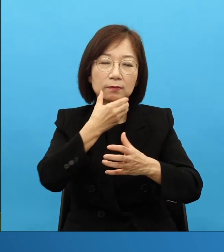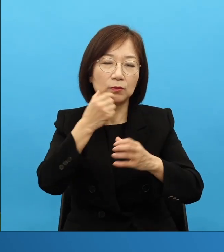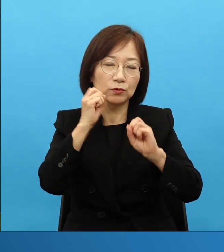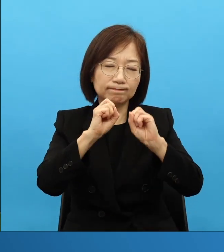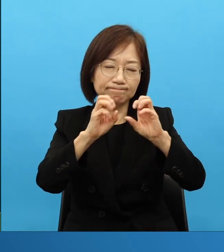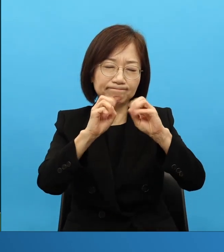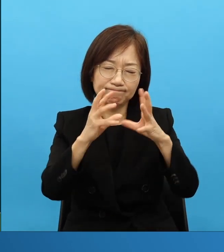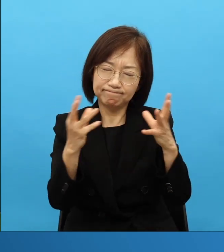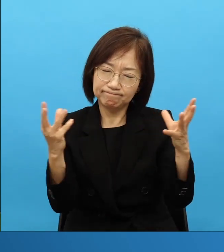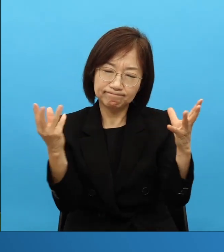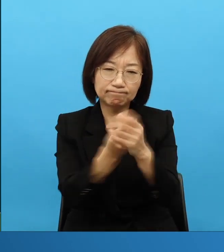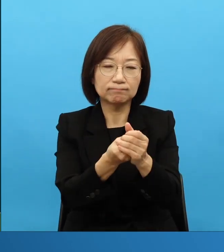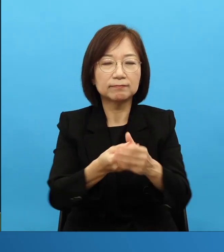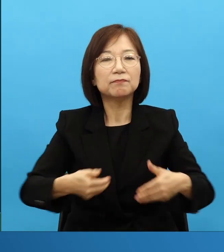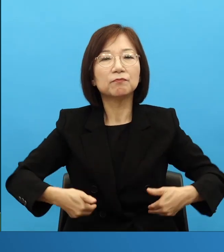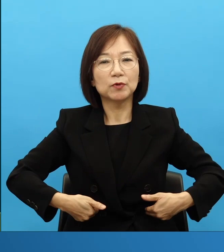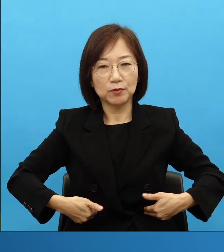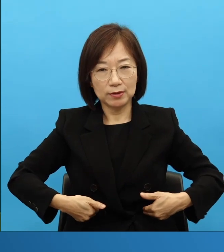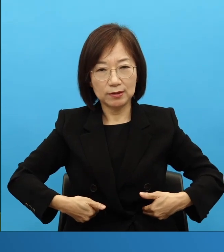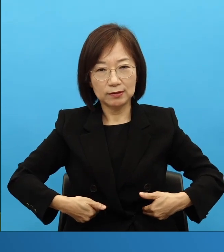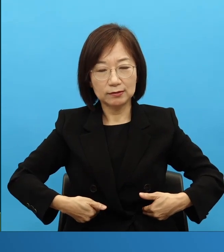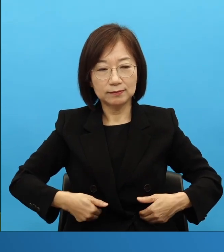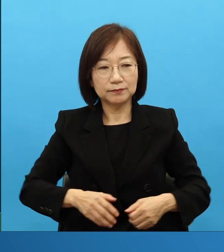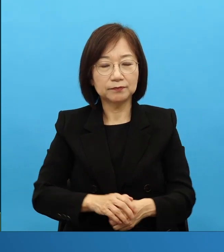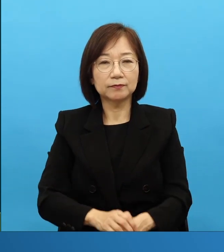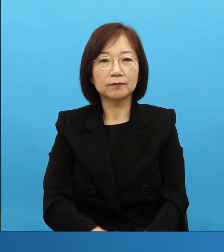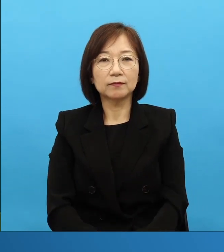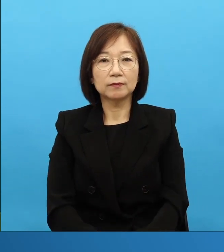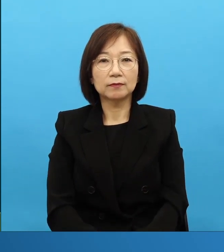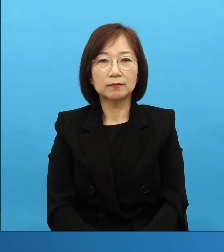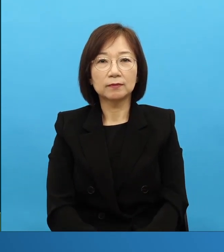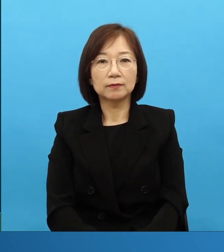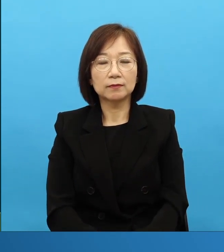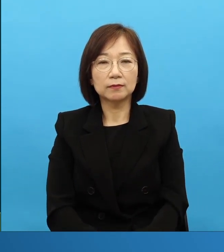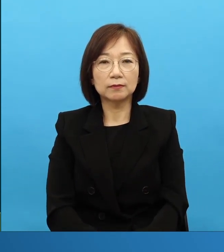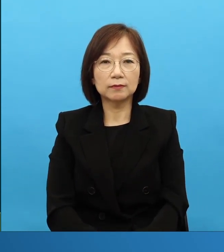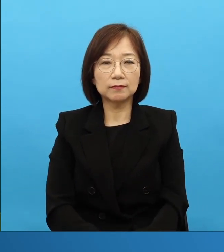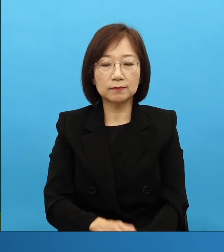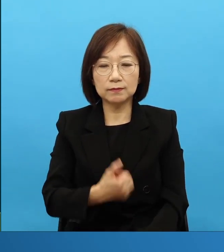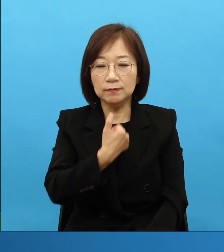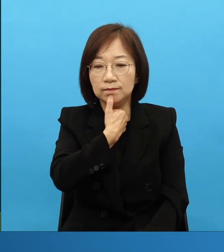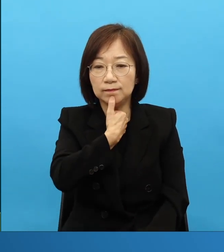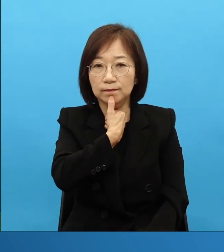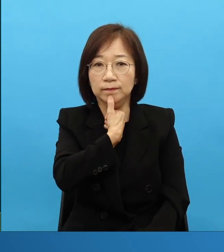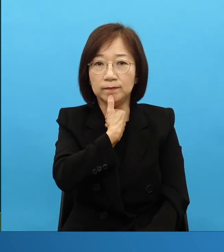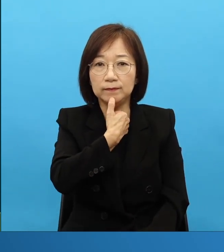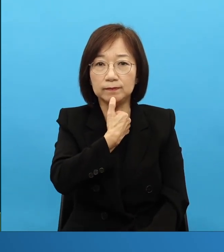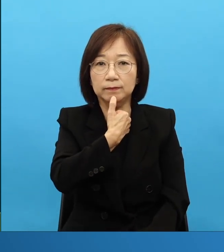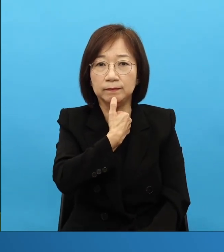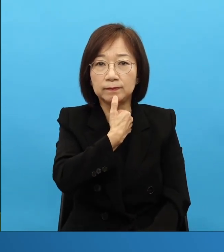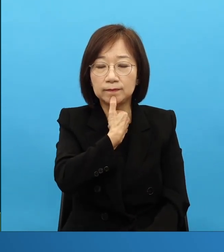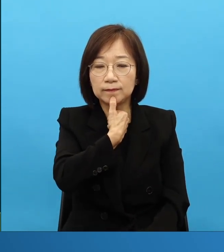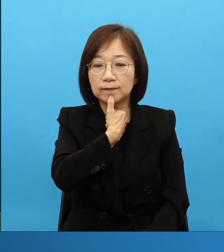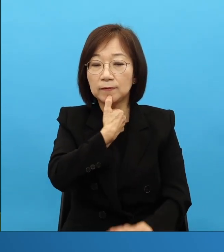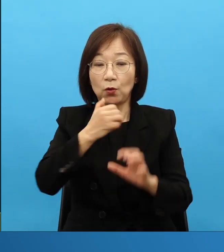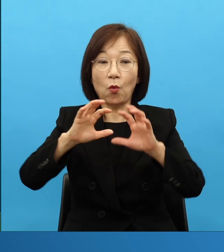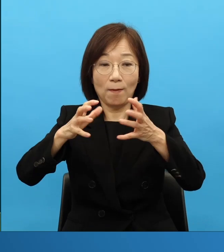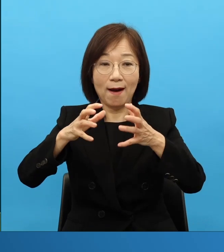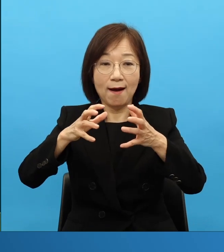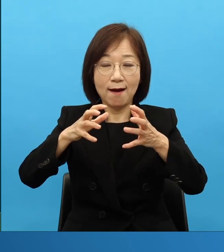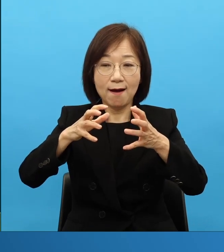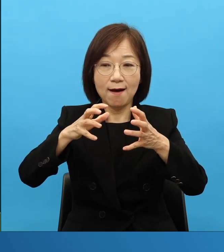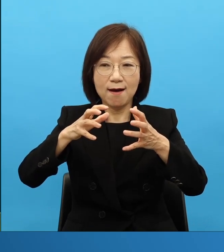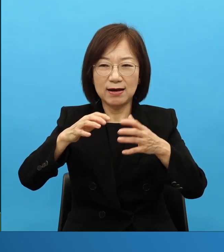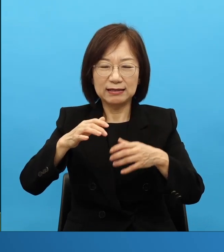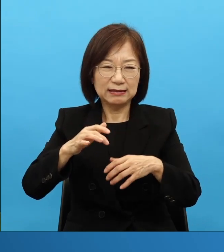Rome evangelization. 로마에서 전 세계로 퍼뜨리는 완전 코로나보다 더 심한 영적 부든 흑암을 막아야